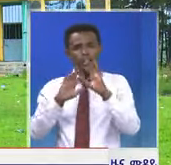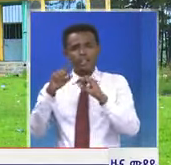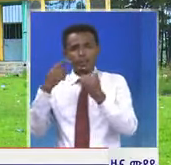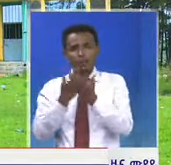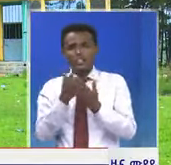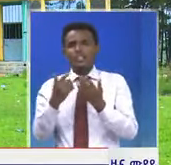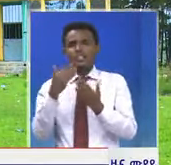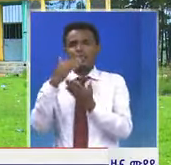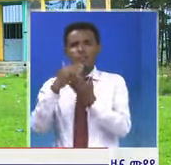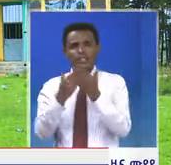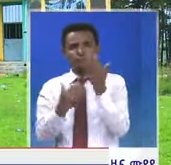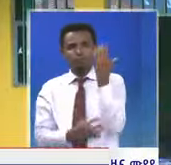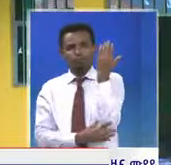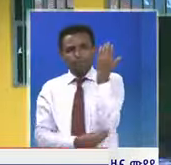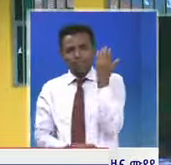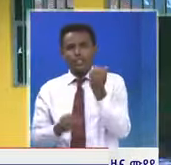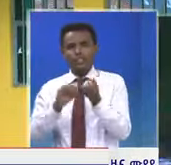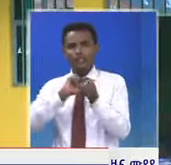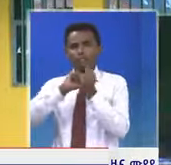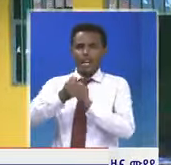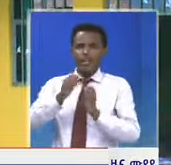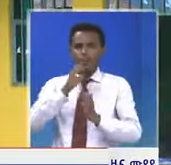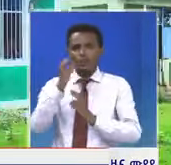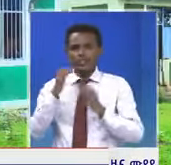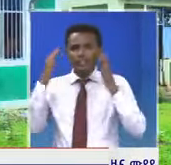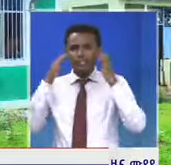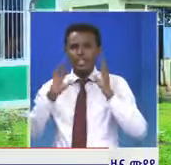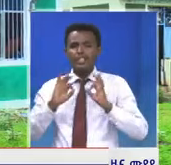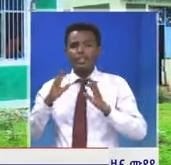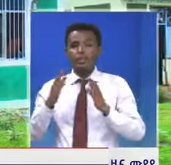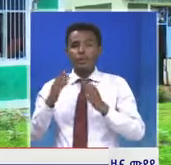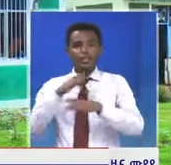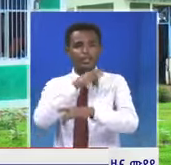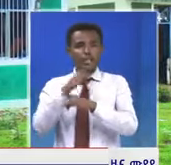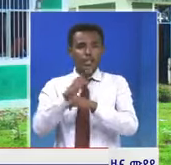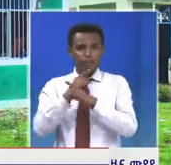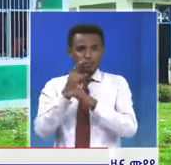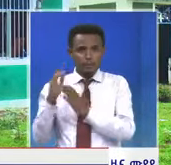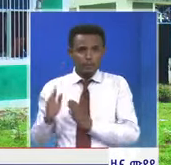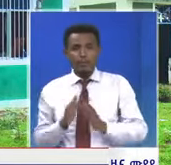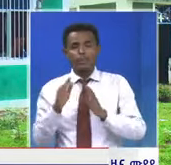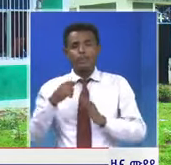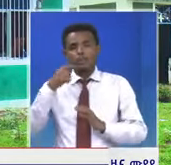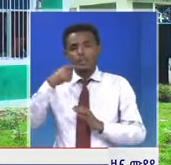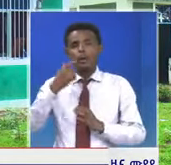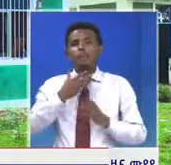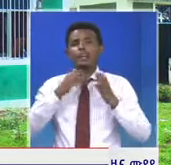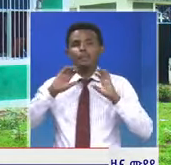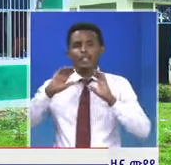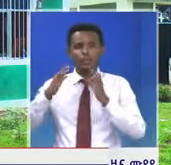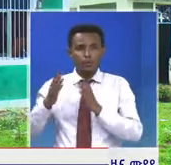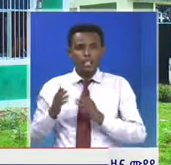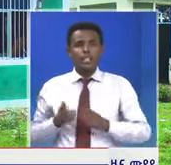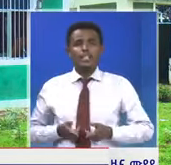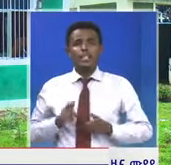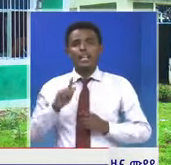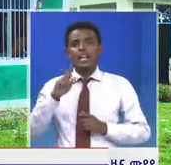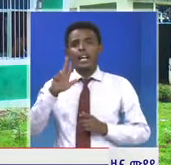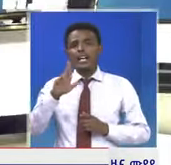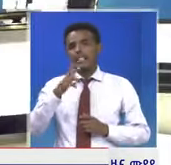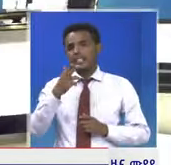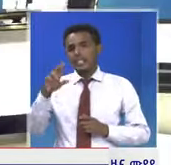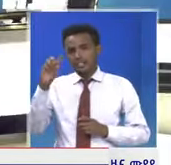የደህየ የማይለወጥና ተስፋ የሌለው ዜጋ ለመቅረጽ በመጠመዱ ነው ይላሉ ከአማራ ሚዲያ ኮርፖሬሽን ነጋሪ ዝግጅት ጋር ቆይታ ያደረጉት